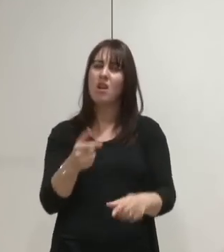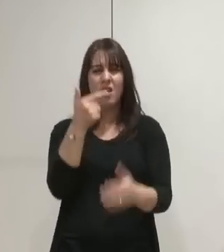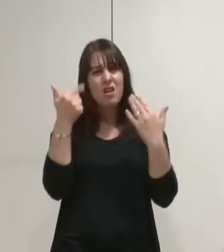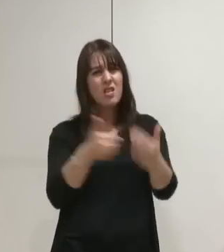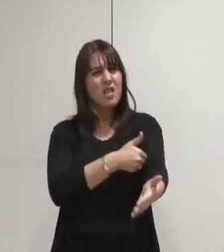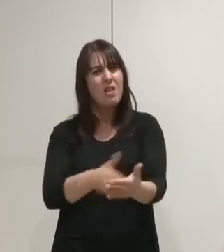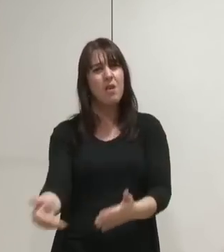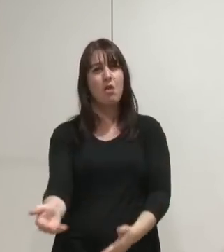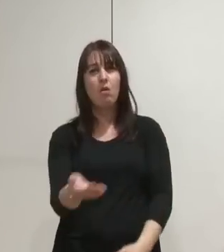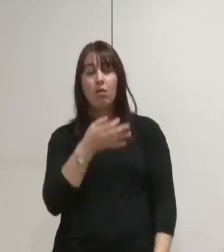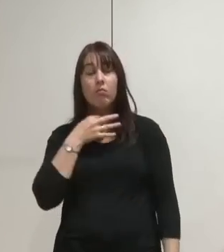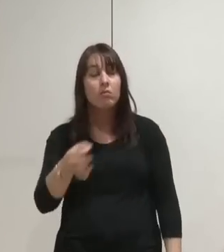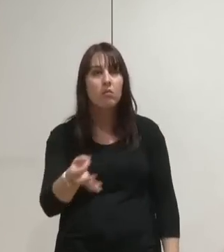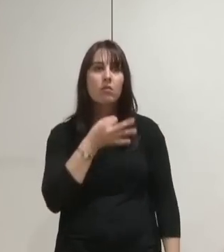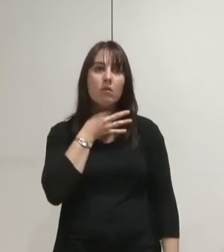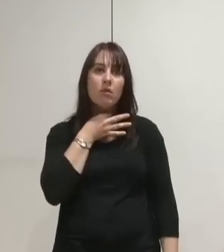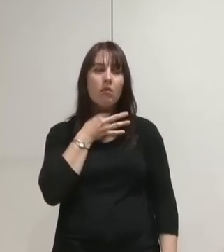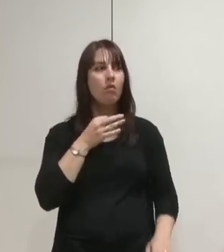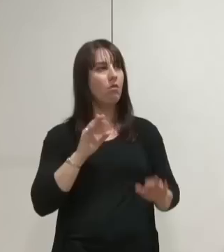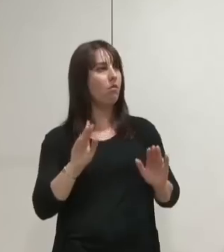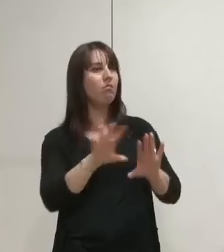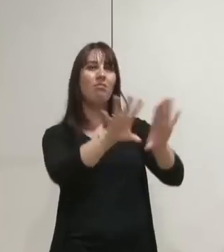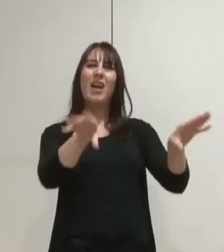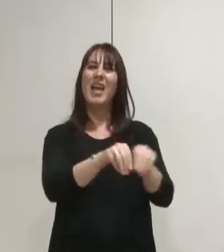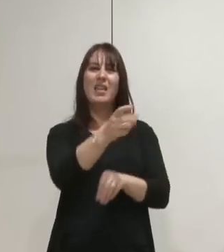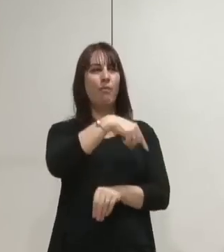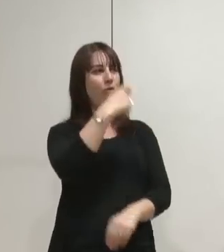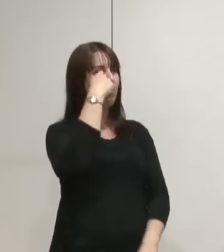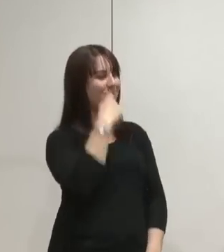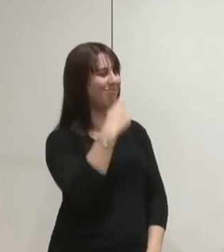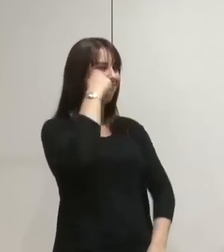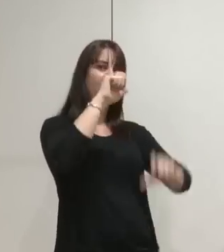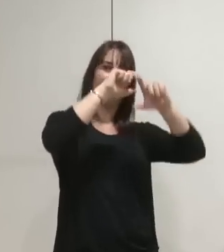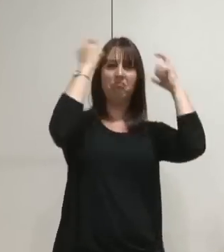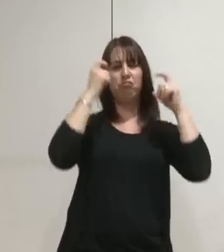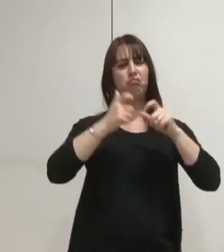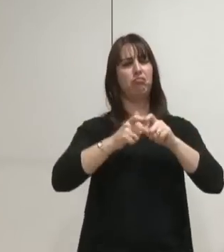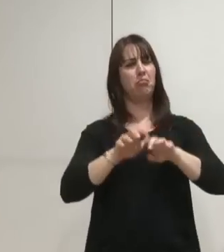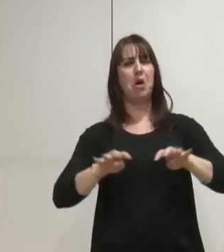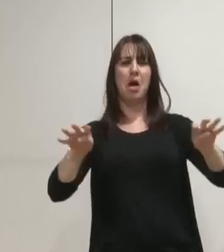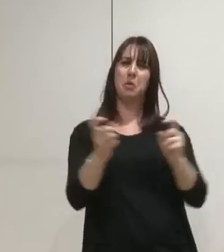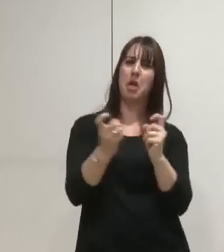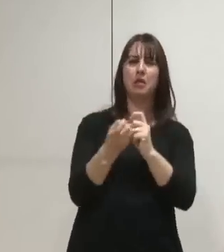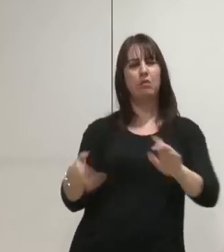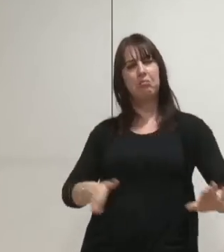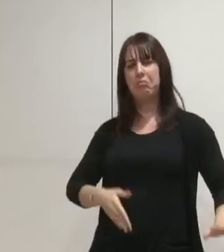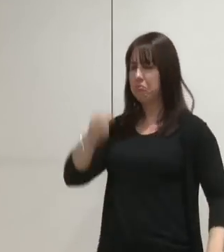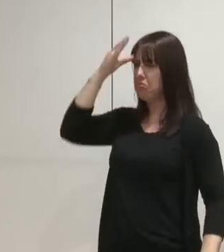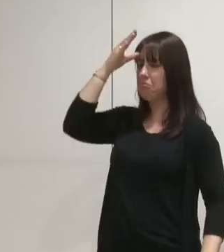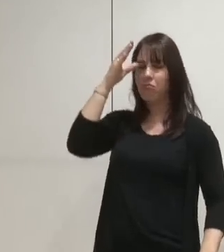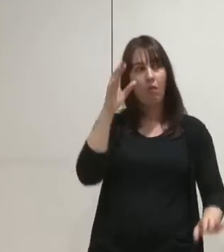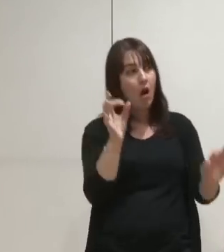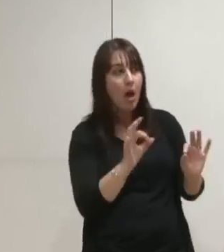millions c'est énorme il n'y a pas à priori dans votre équipe des super spécialistes de ces réseaux électriques on se remet